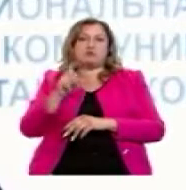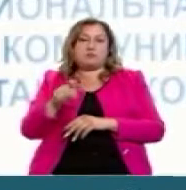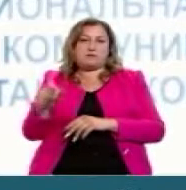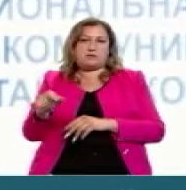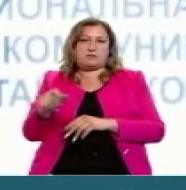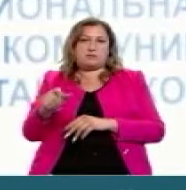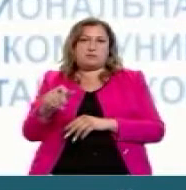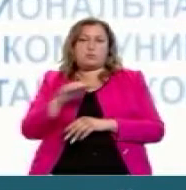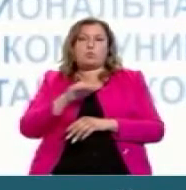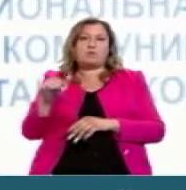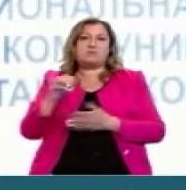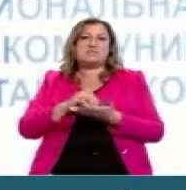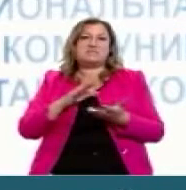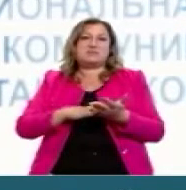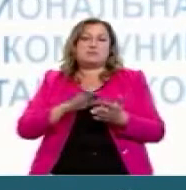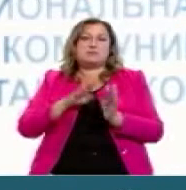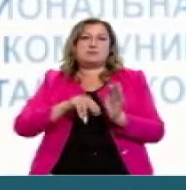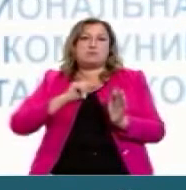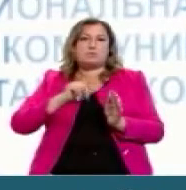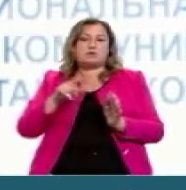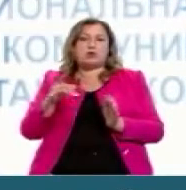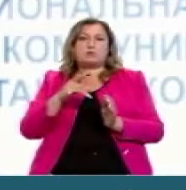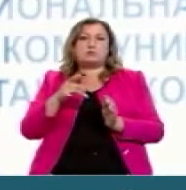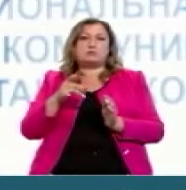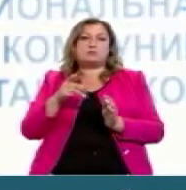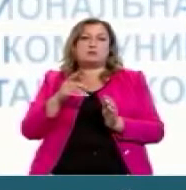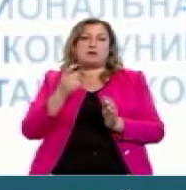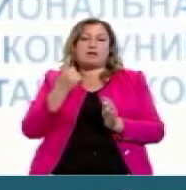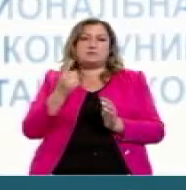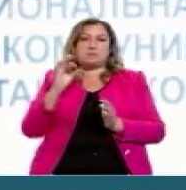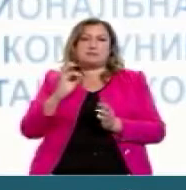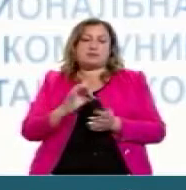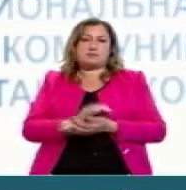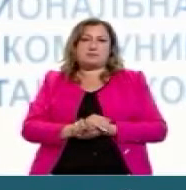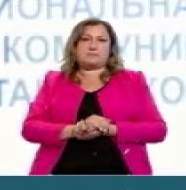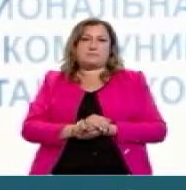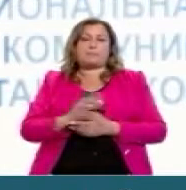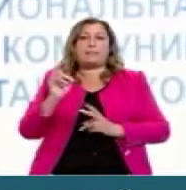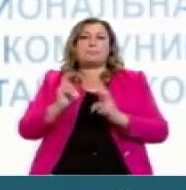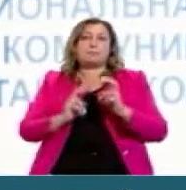человека. Уровень зарегистрированной безработицы в районе составил 1%.